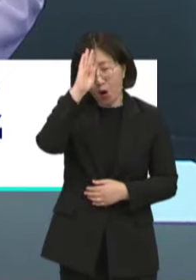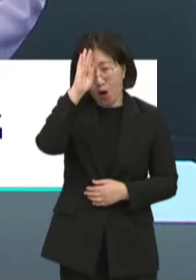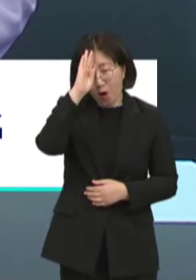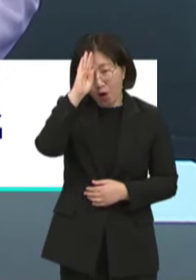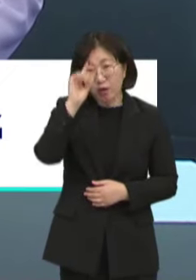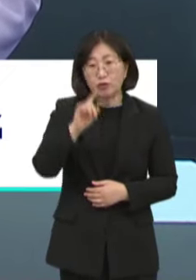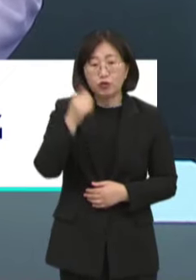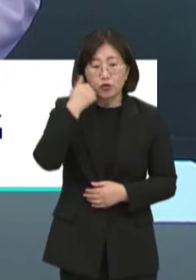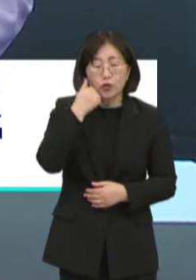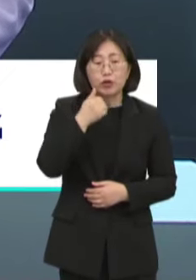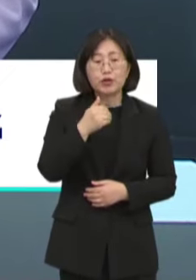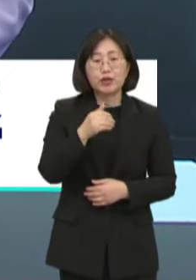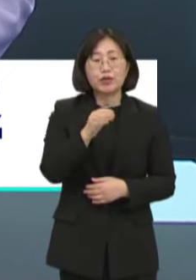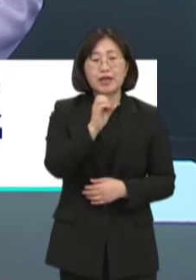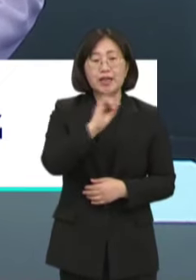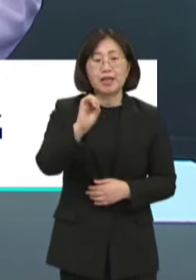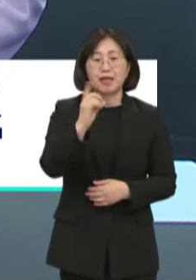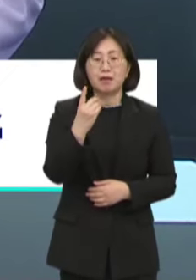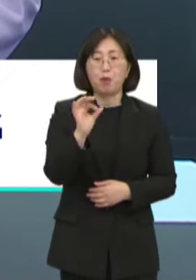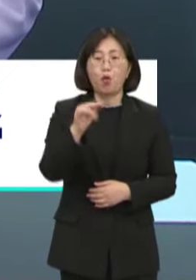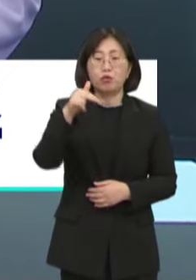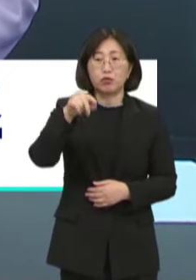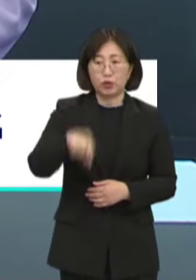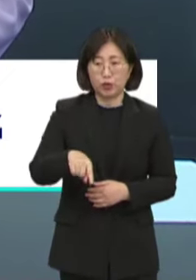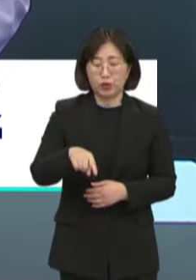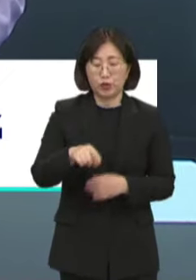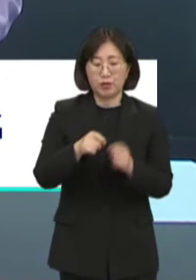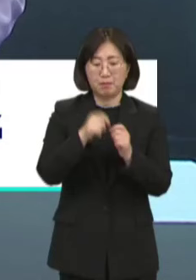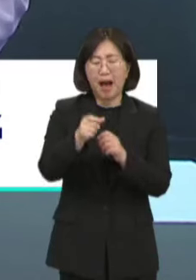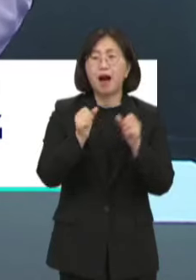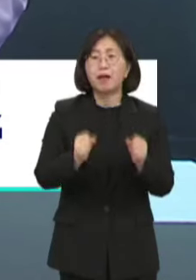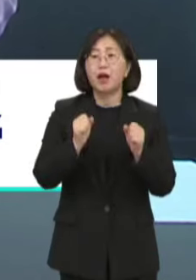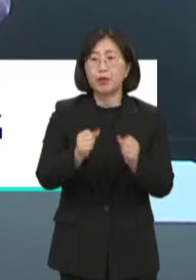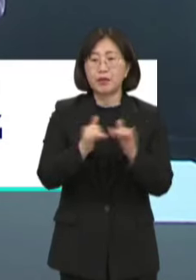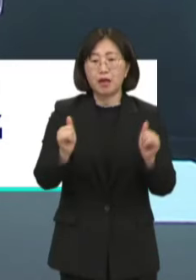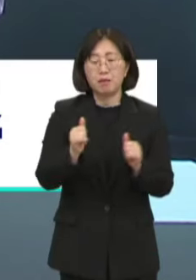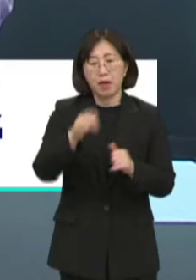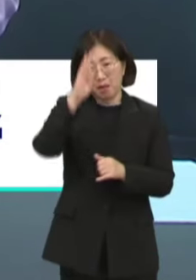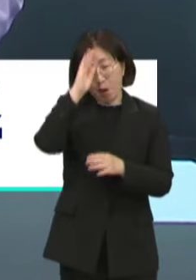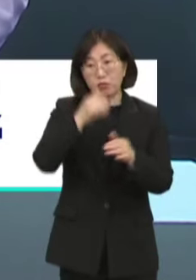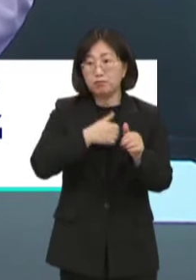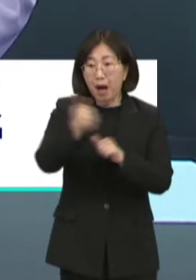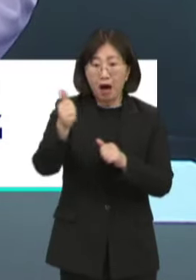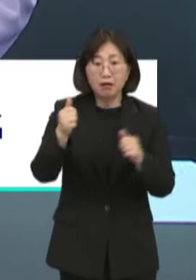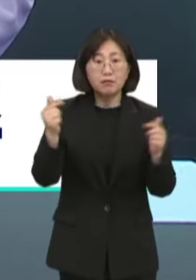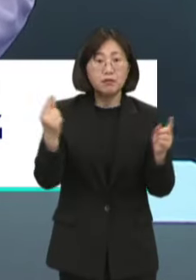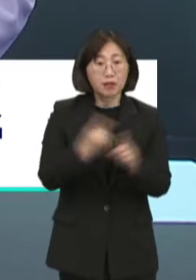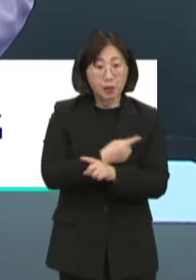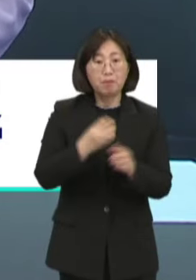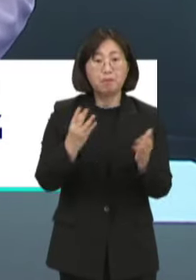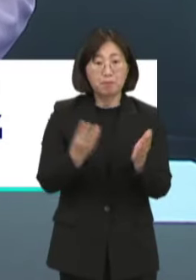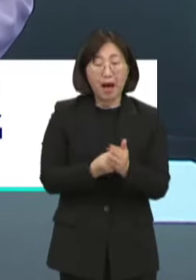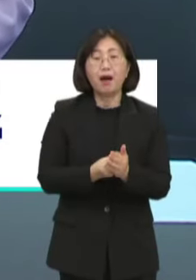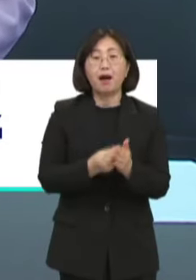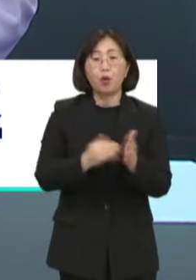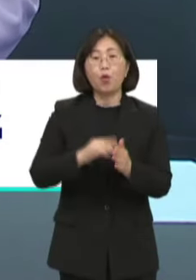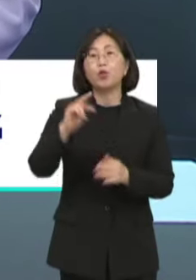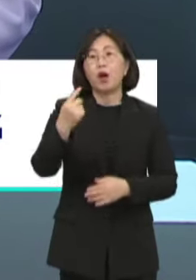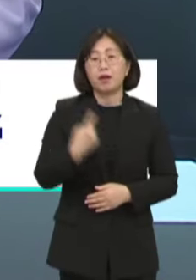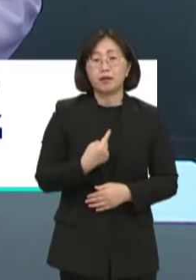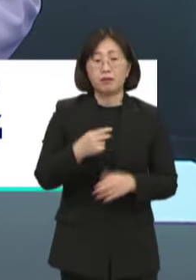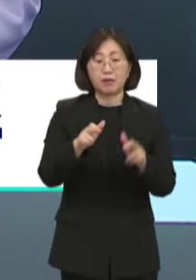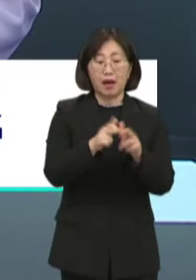국민 마라토너 이봉주 선수가 병마와의 싸움을 이겨내고 돌아왔습니다. 기적적으로 건강을 되찾은 모습으로